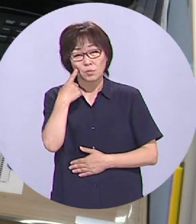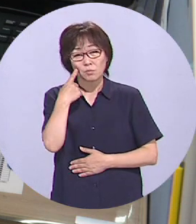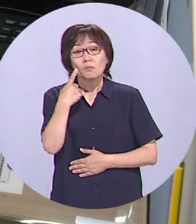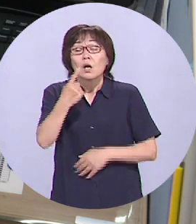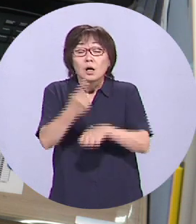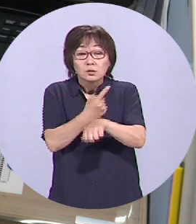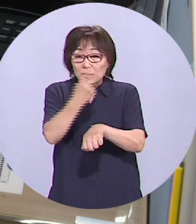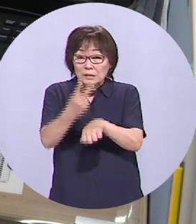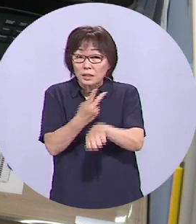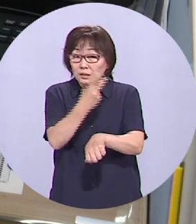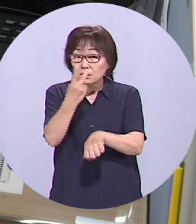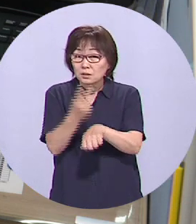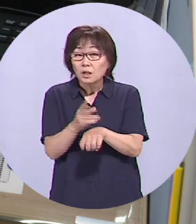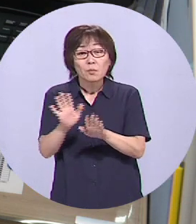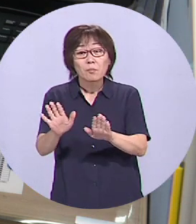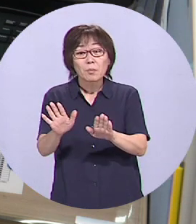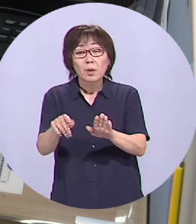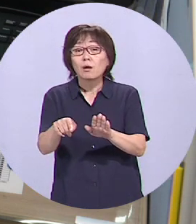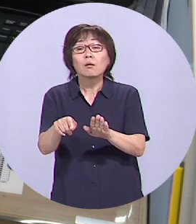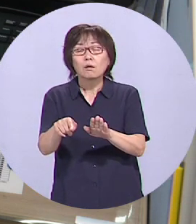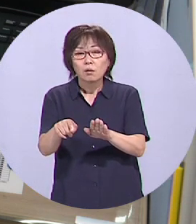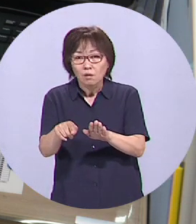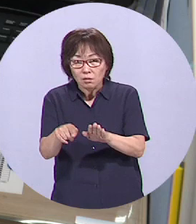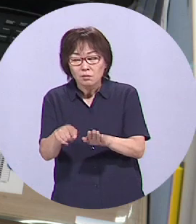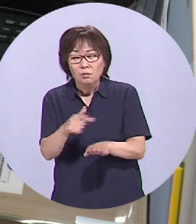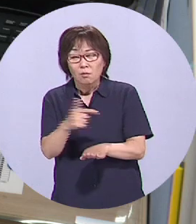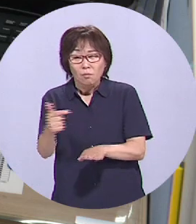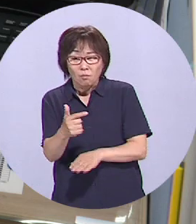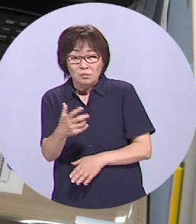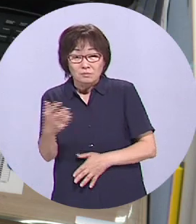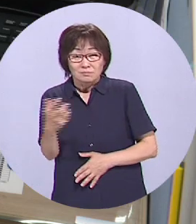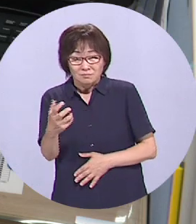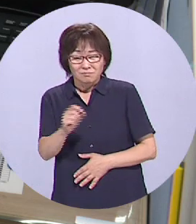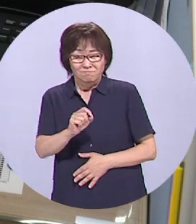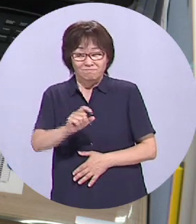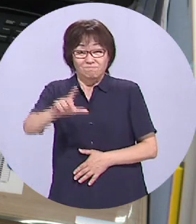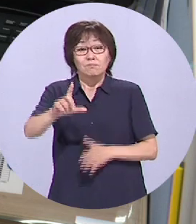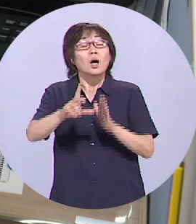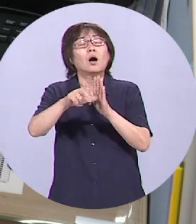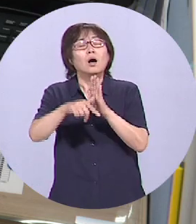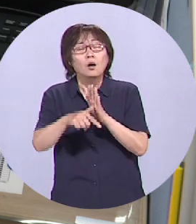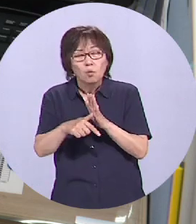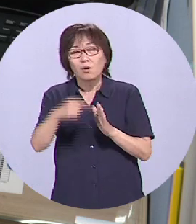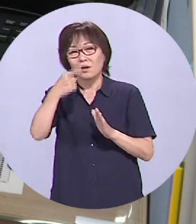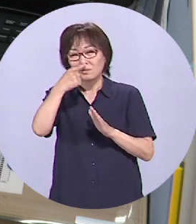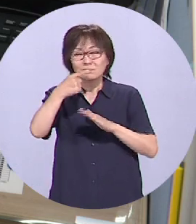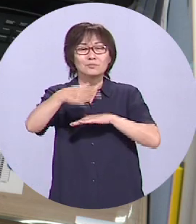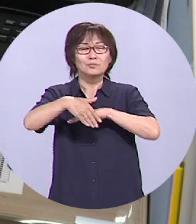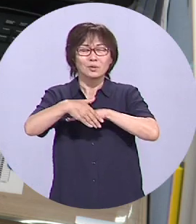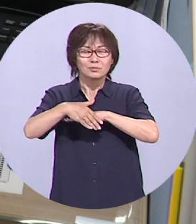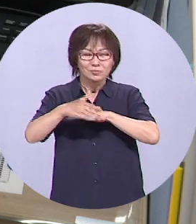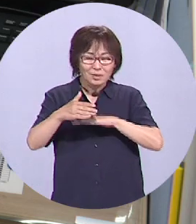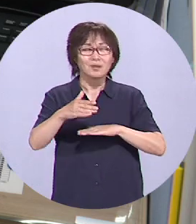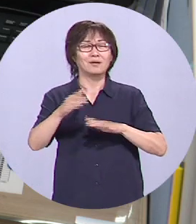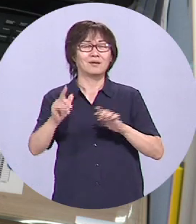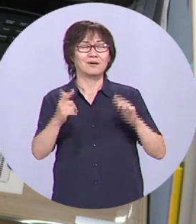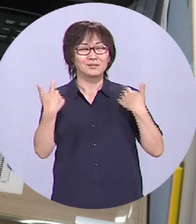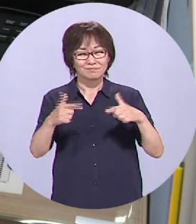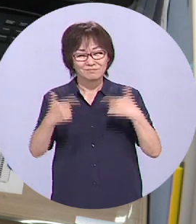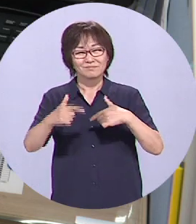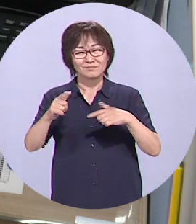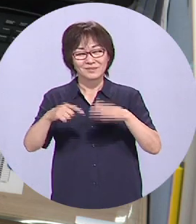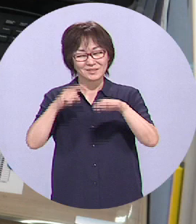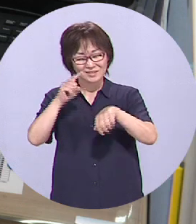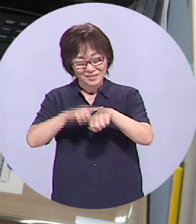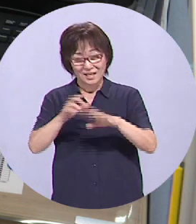時間ほど様子を見てこの後症状が悪化するようでしたら24時間ご相談を受けていますのでいつでもお電話ください